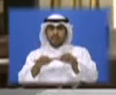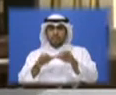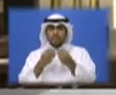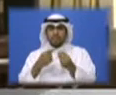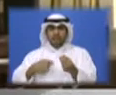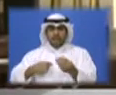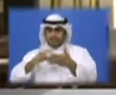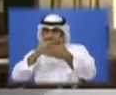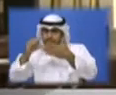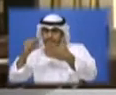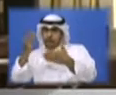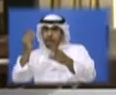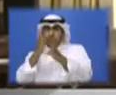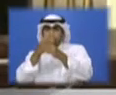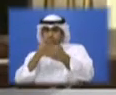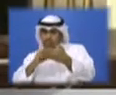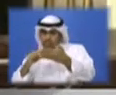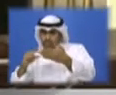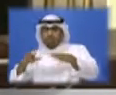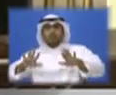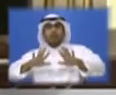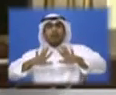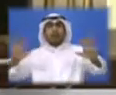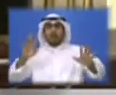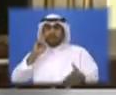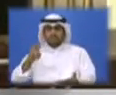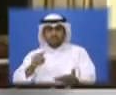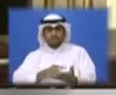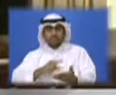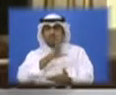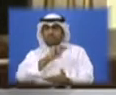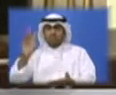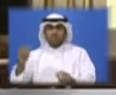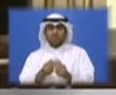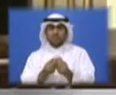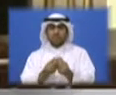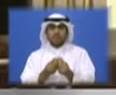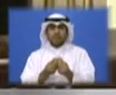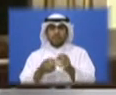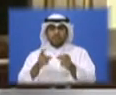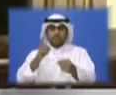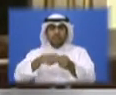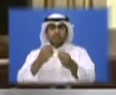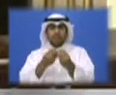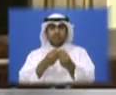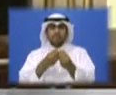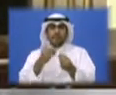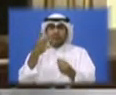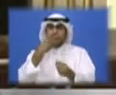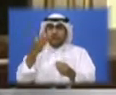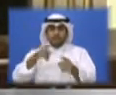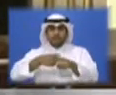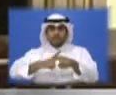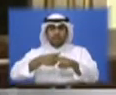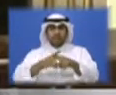اليوزر، وبالتالي يستفيدون من جميع الإجراءات. والآن نتعاون مع الهيئة العامة للصناعة والاتحاد العام للهيئة العامة للصناعة